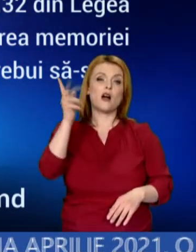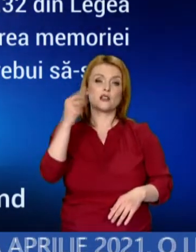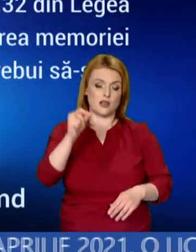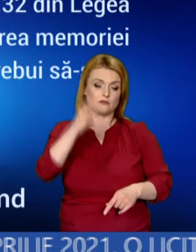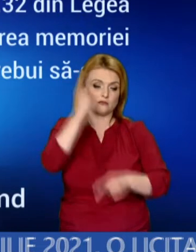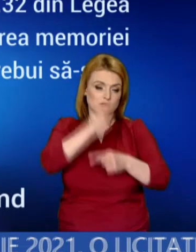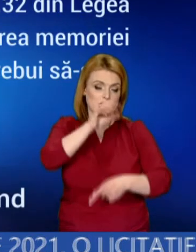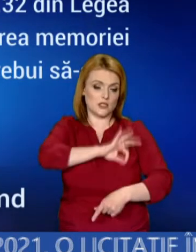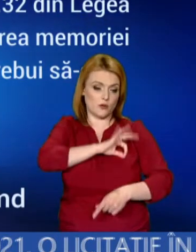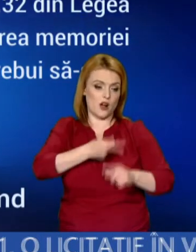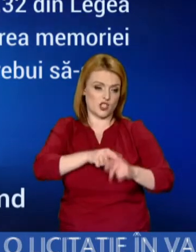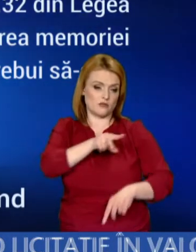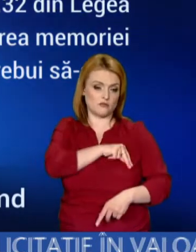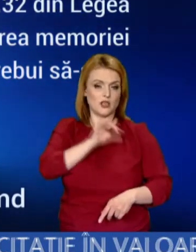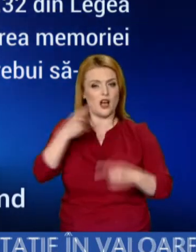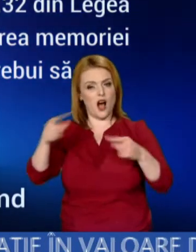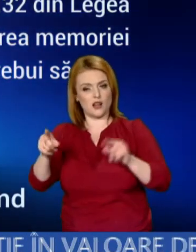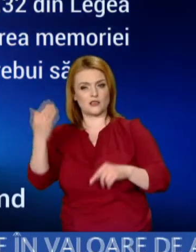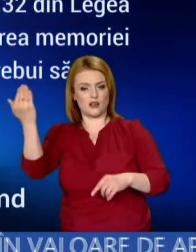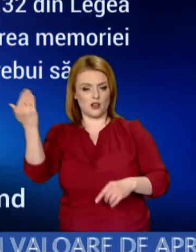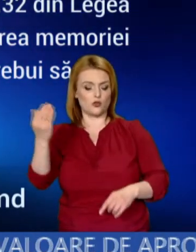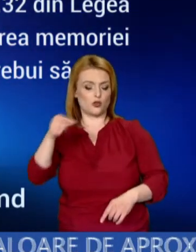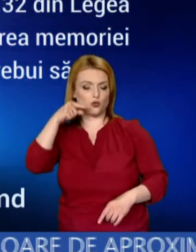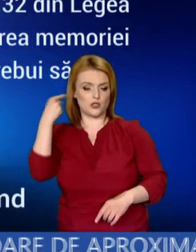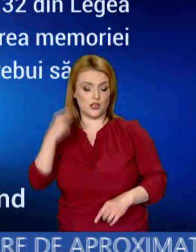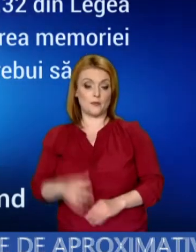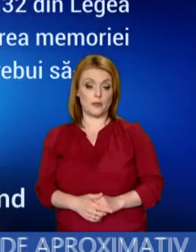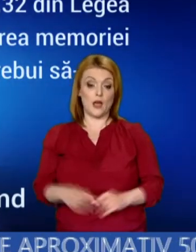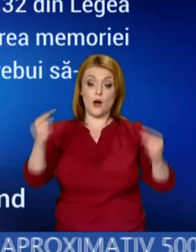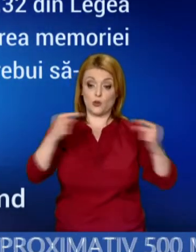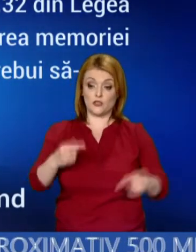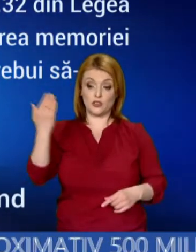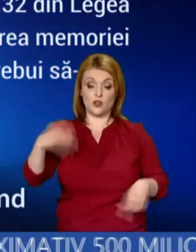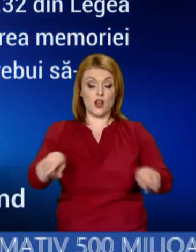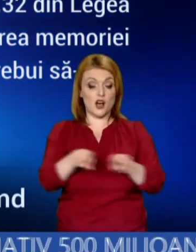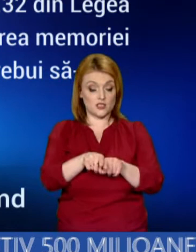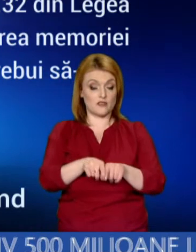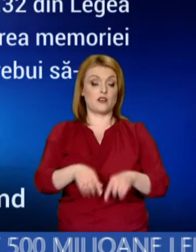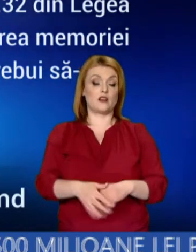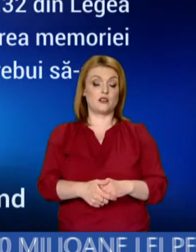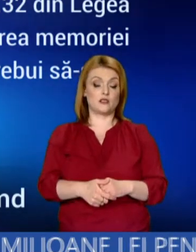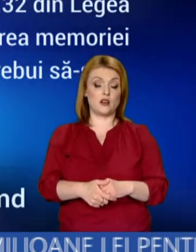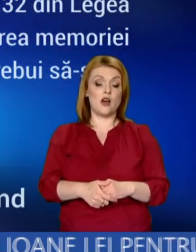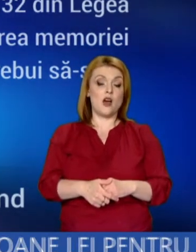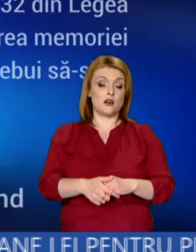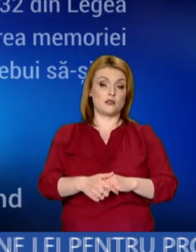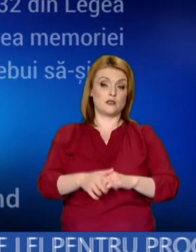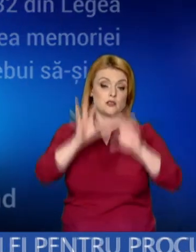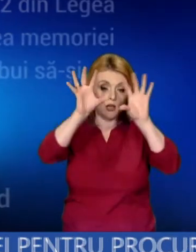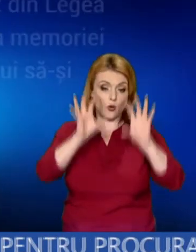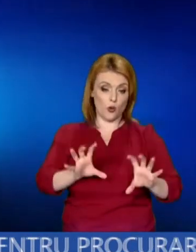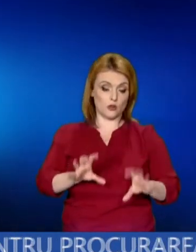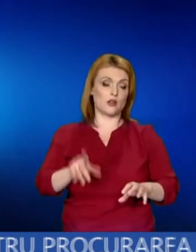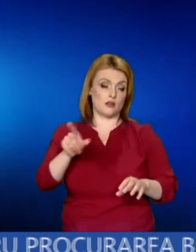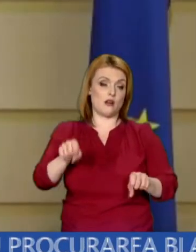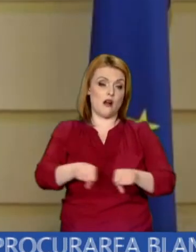panglica Sfântul Gheorghe, dar și alte simboluri ale invaziei ruse în Ucraina. Potrivit lor, un astfel de amendament încalcă dreptul la libera